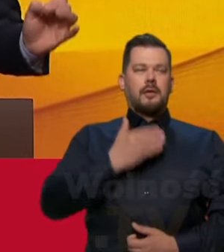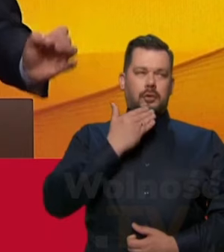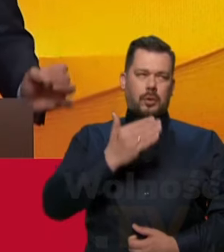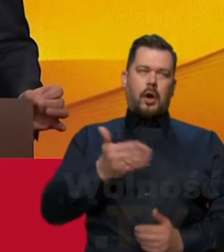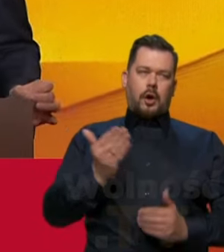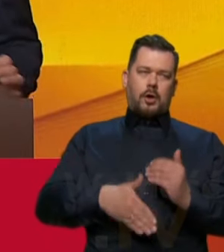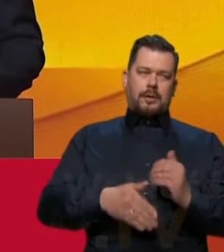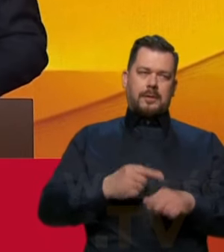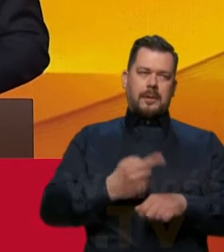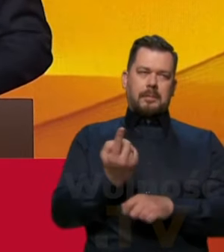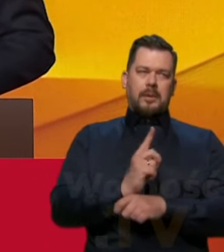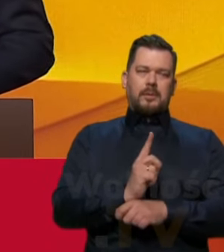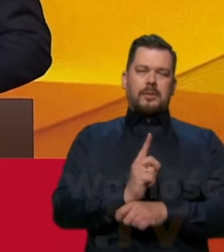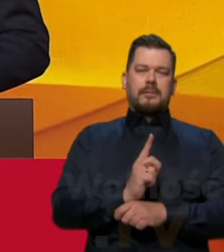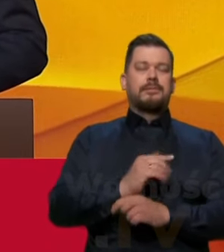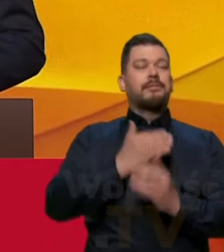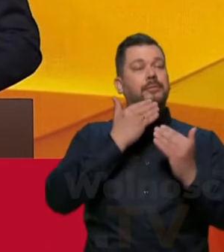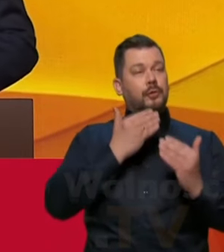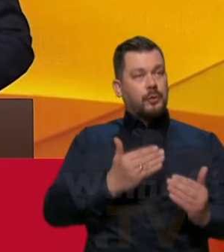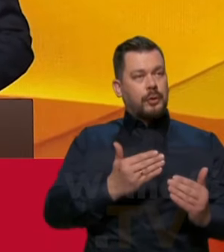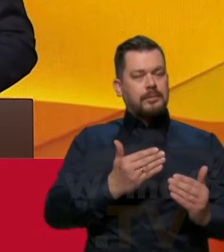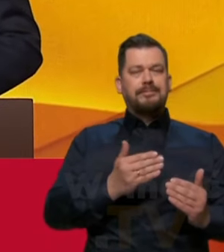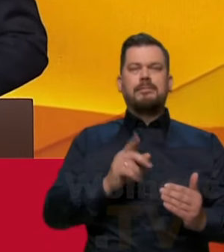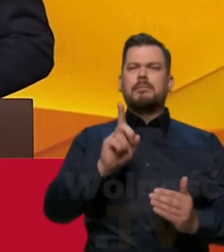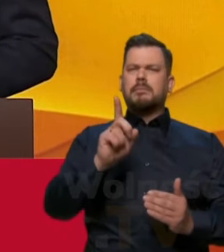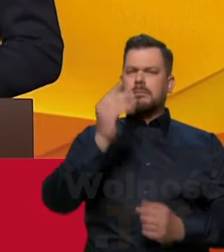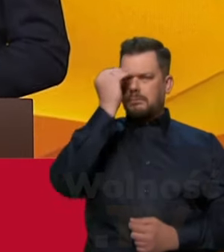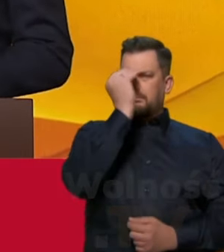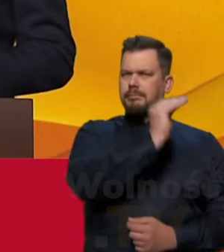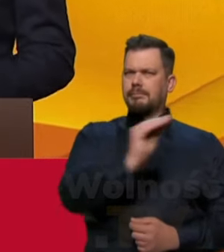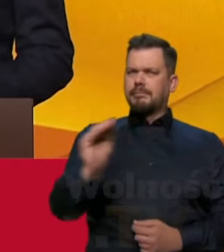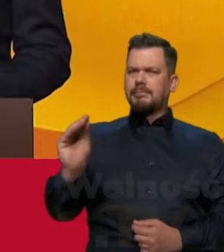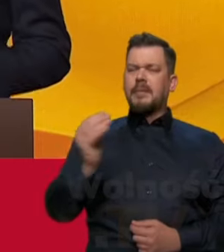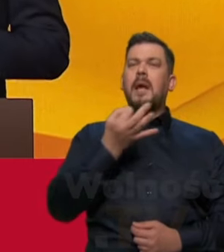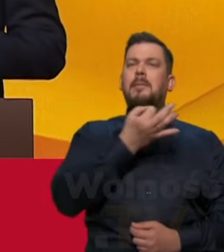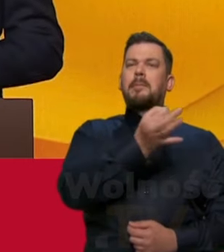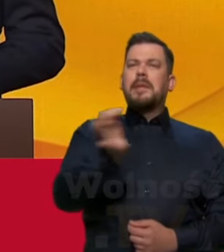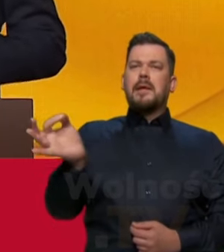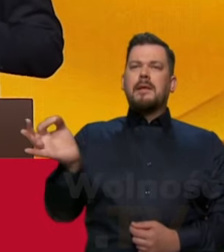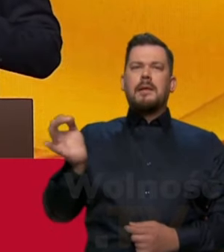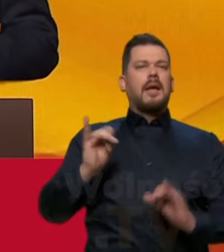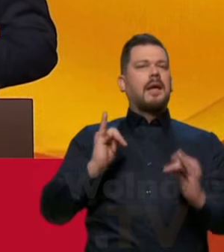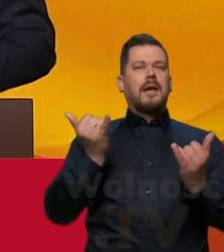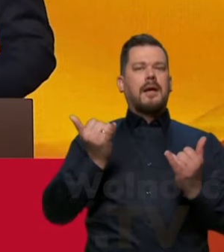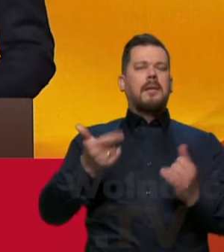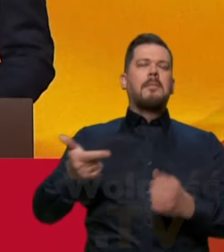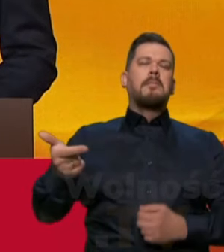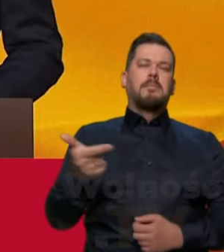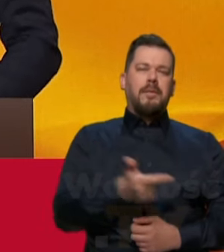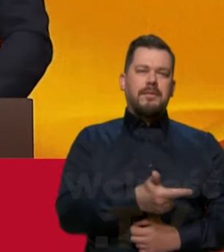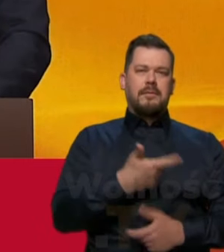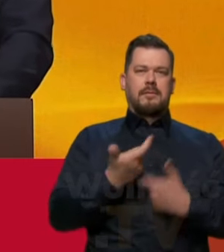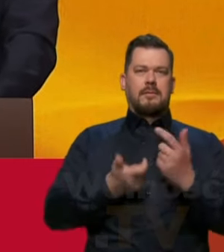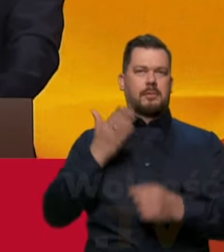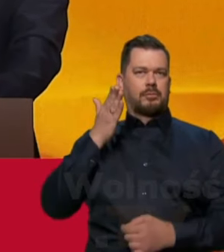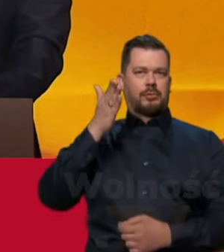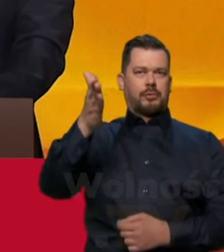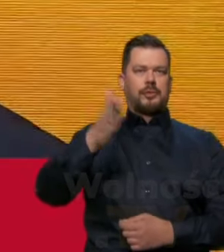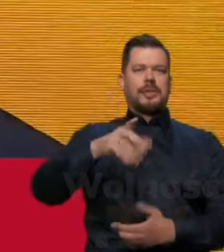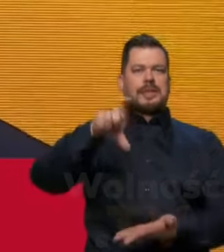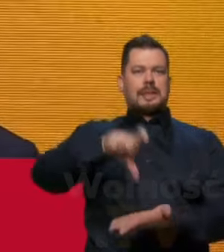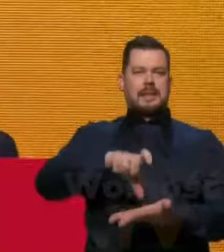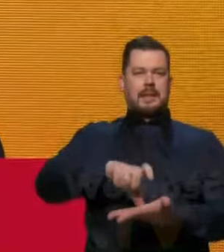dziękujemy. Bardzo dziękujemy. Szanowni państwo, ja przypominam, że pytanie brzmi, jaka powinna być przyszłość Centralnego